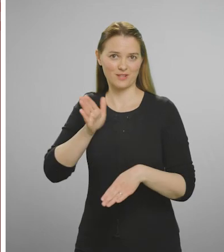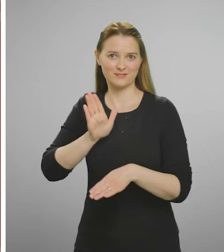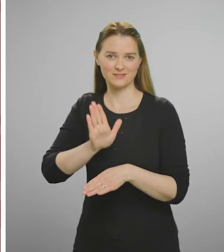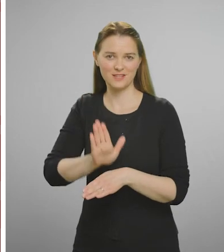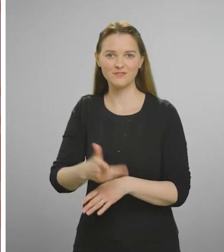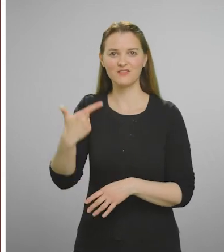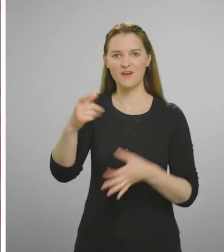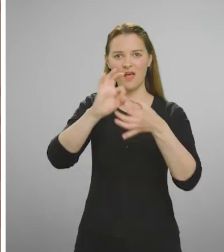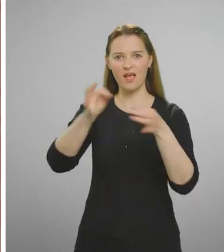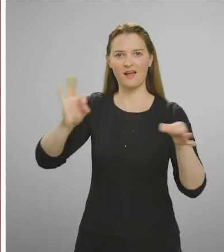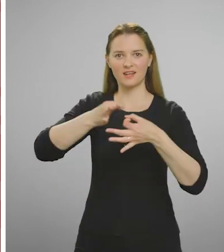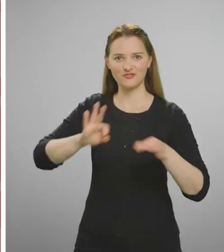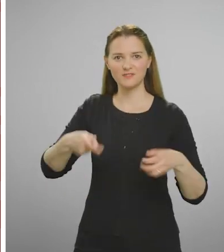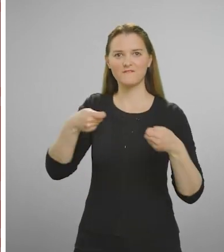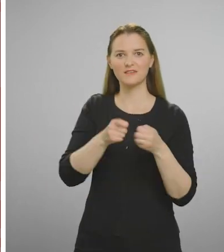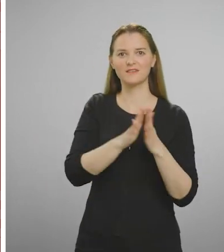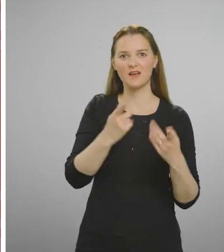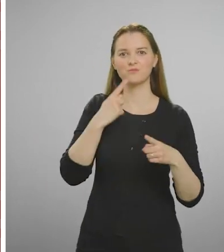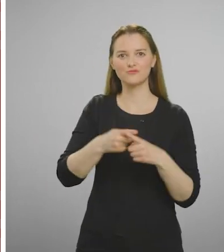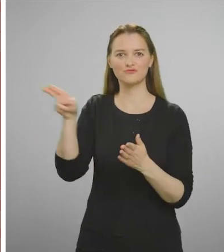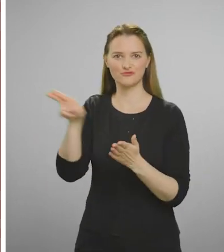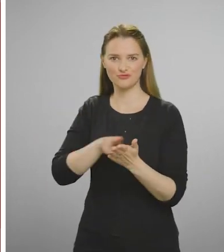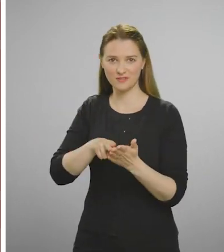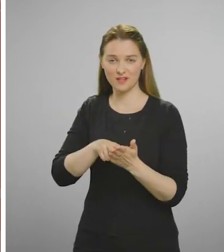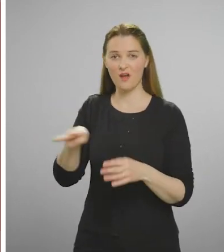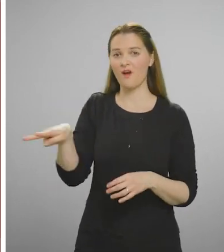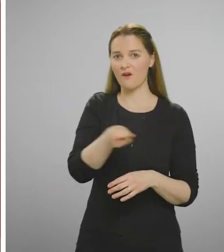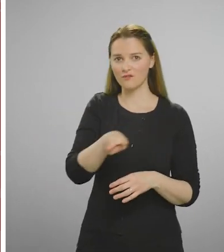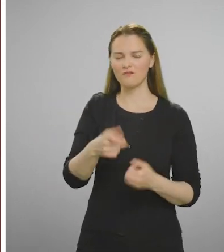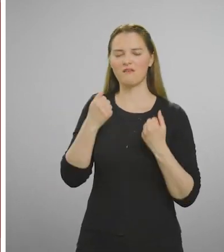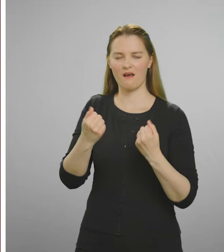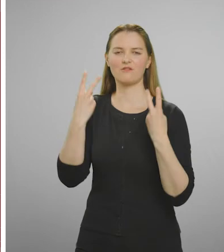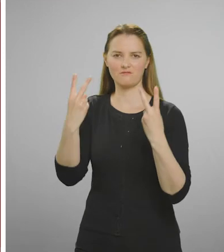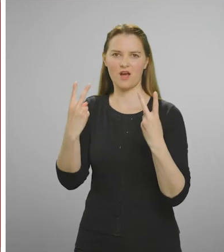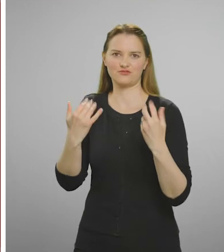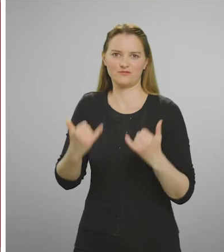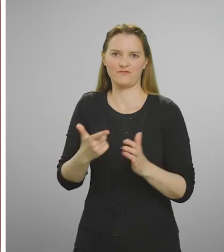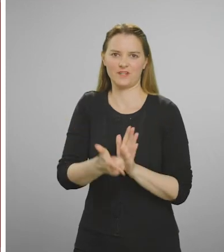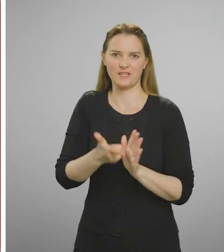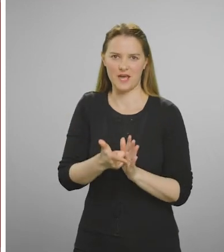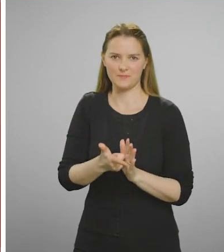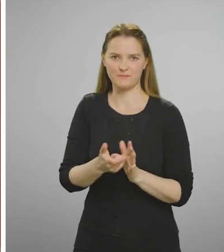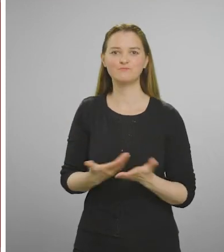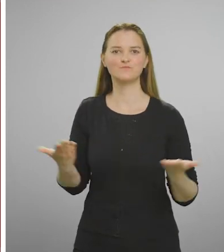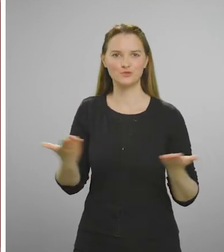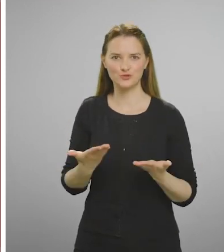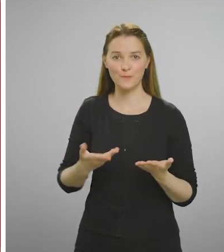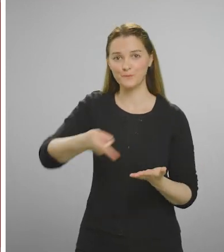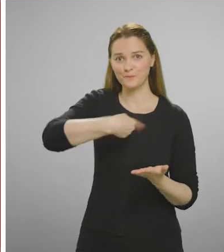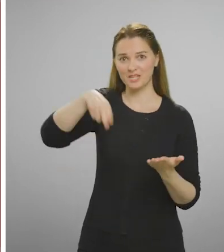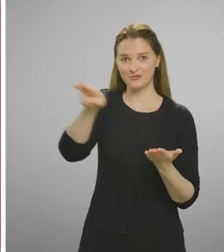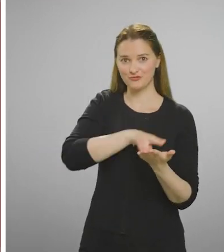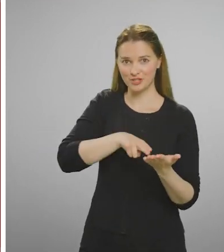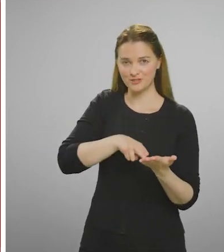Završimo ovo predstavljanje s dvije poticajne misli o knjizi i čitanju, koje posebno zvone u ovim izazovnim vremenima. Čitanje